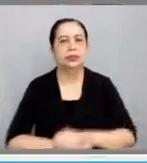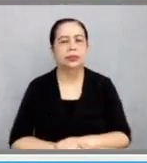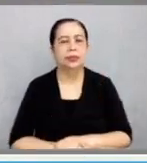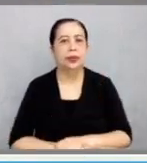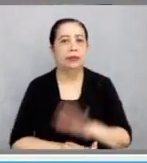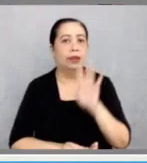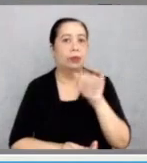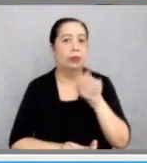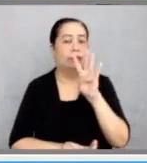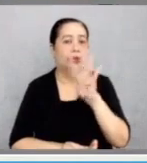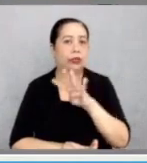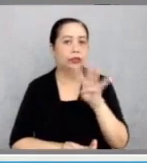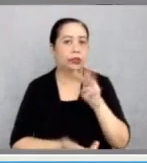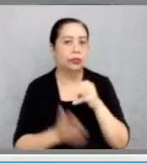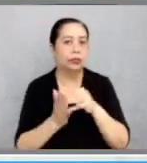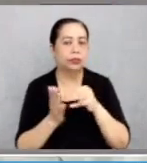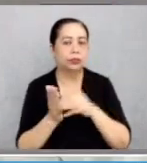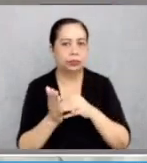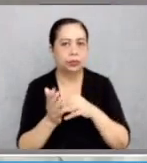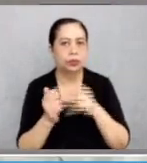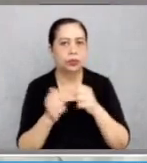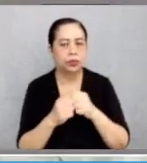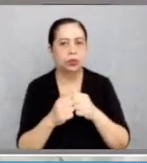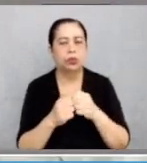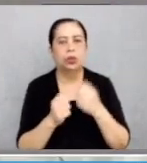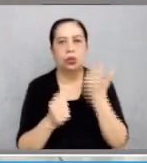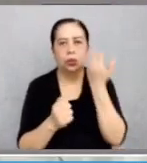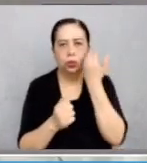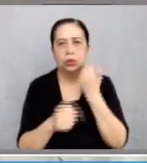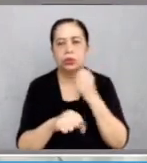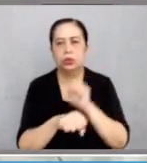5.44 million ang mga underemployed nito pong Marso